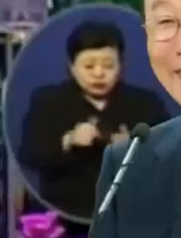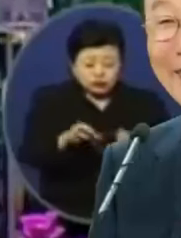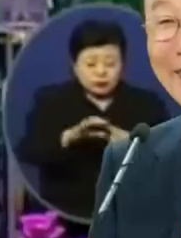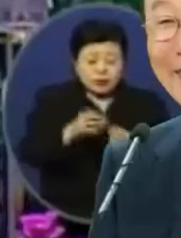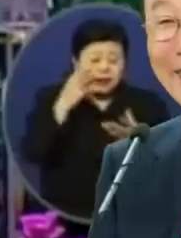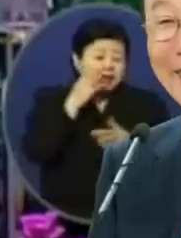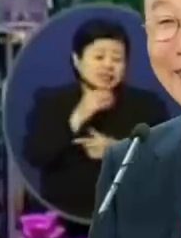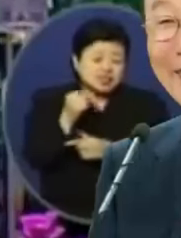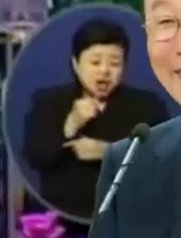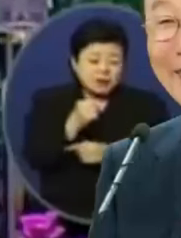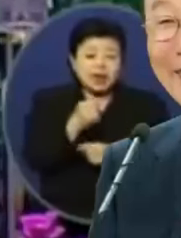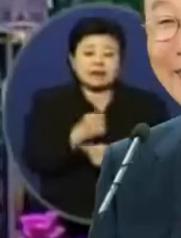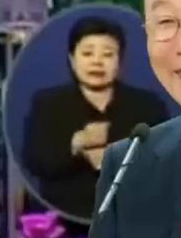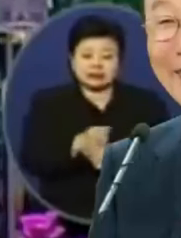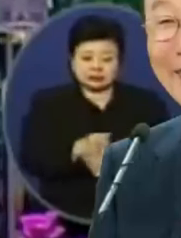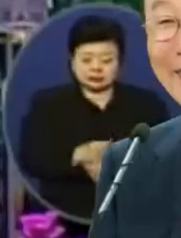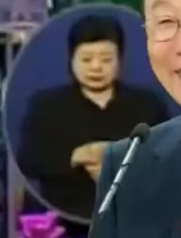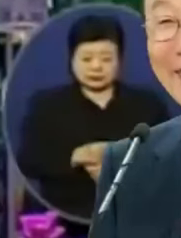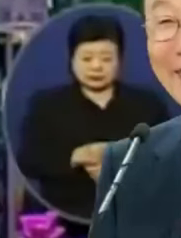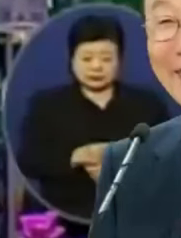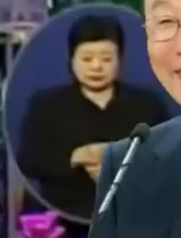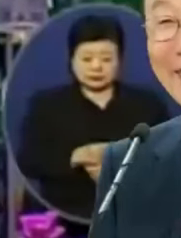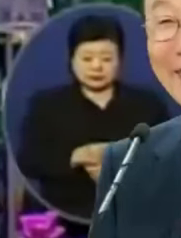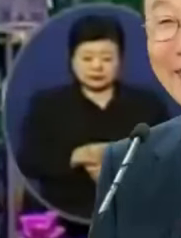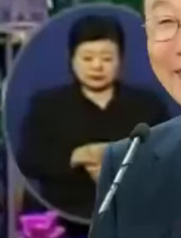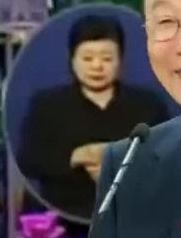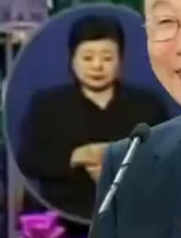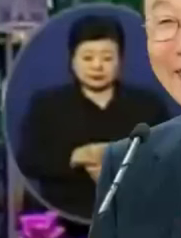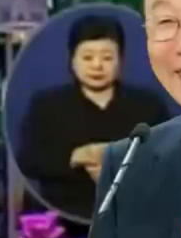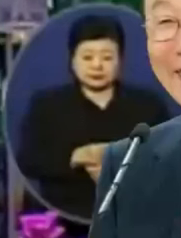많은 열매를 맺느니라.